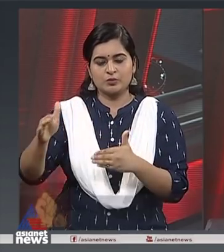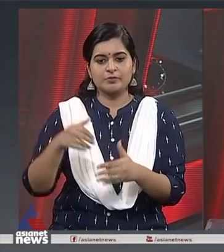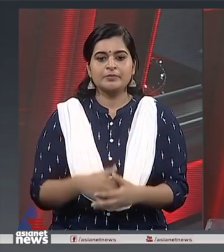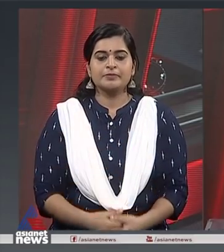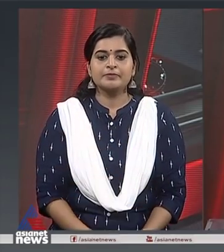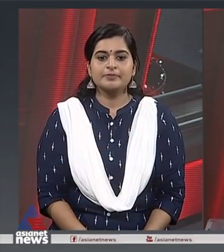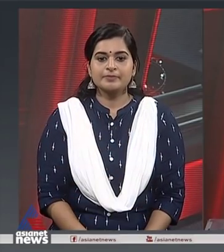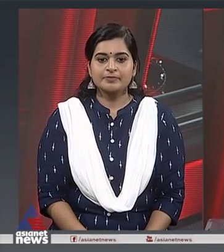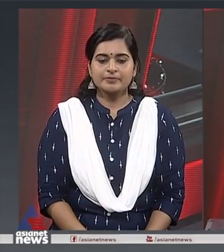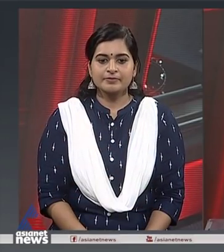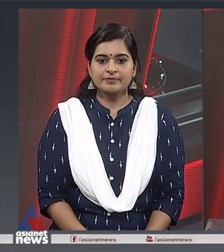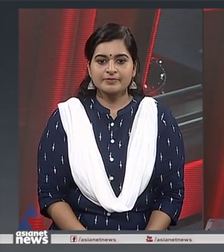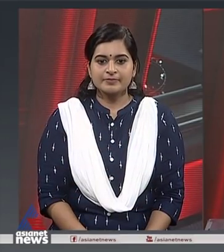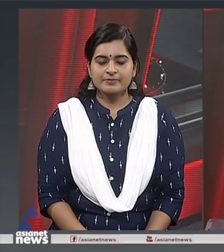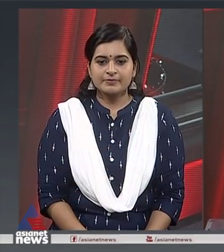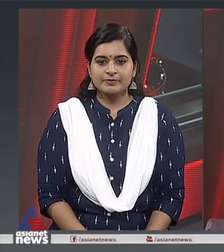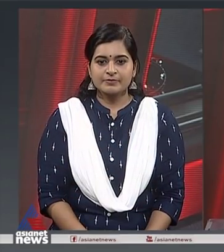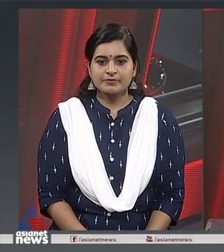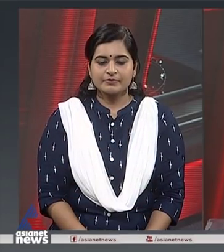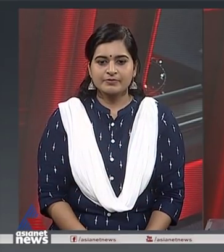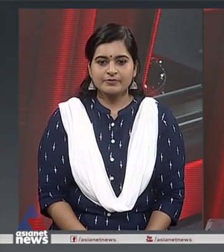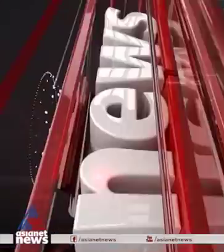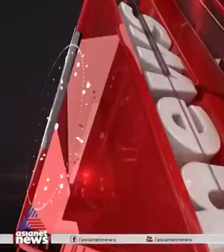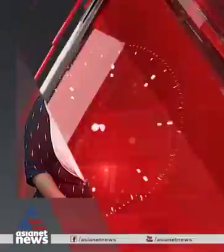ലഭിച്ചുവെന്ന് ഉദ്യോഗാർത്ഥികൾ പറഞ്ഞു.